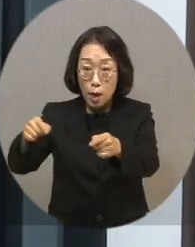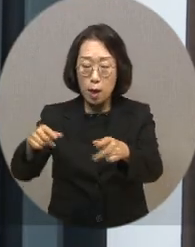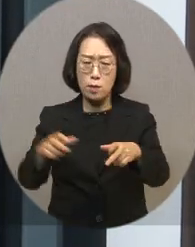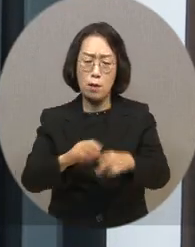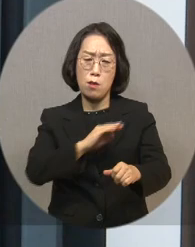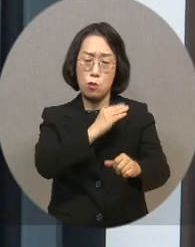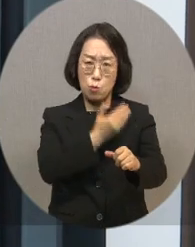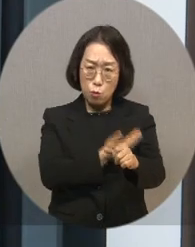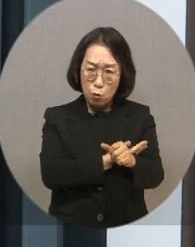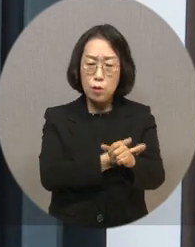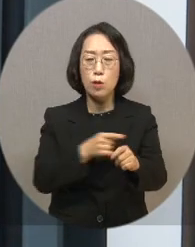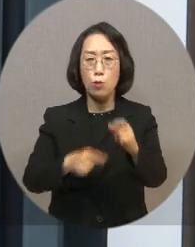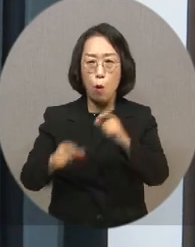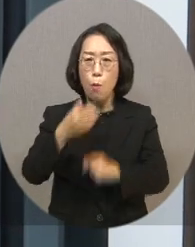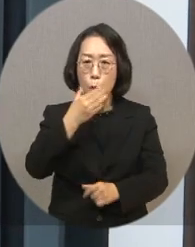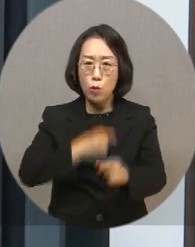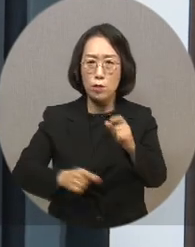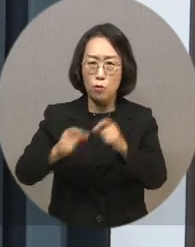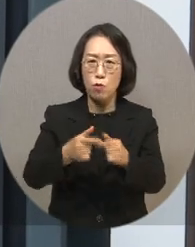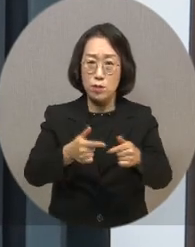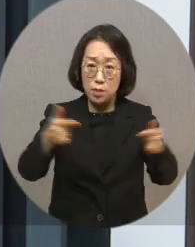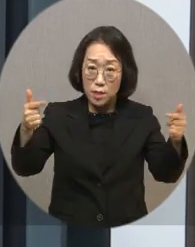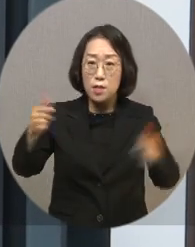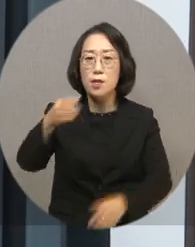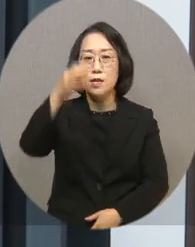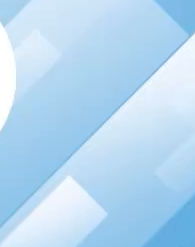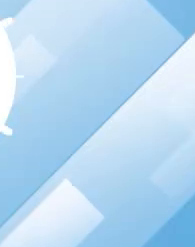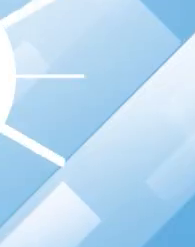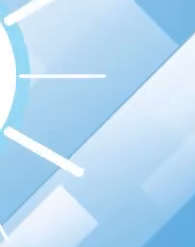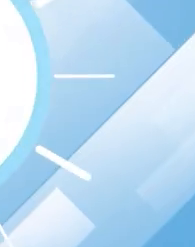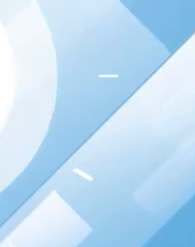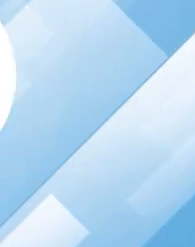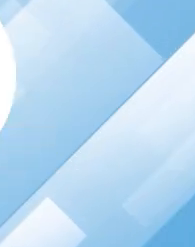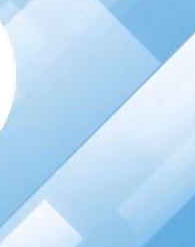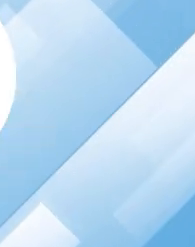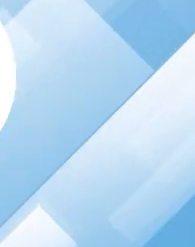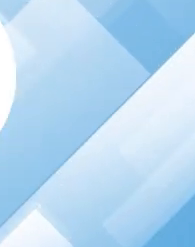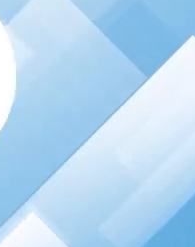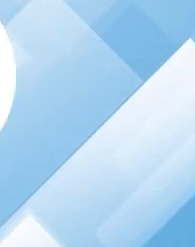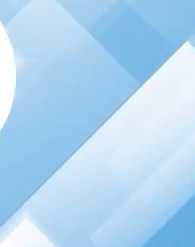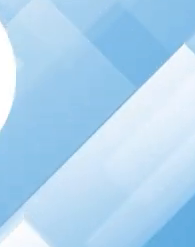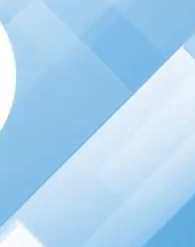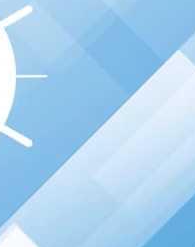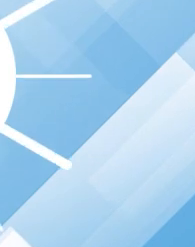권익과 복지가 증진되기를 기대해봅니다. Thank you.